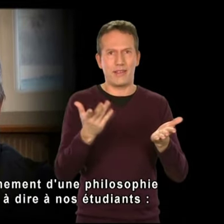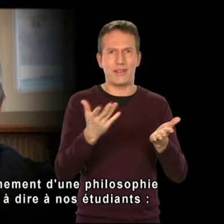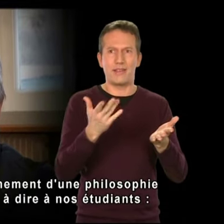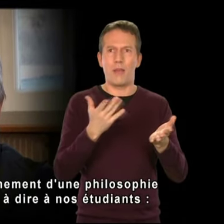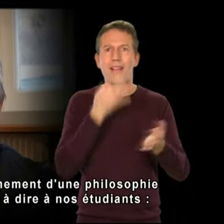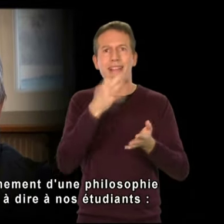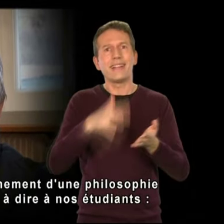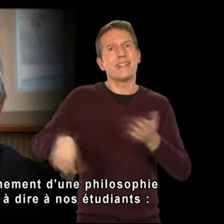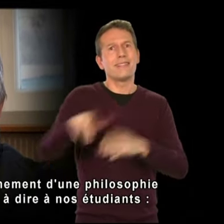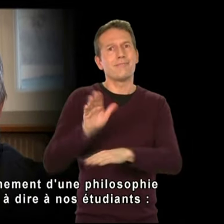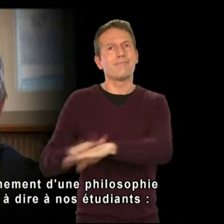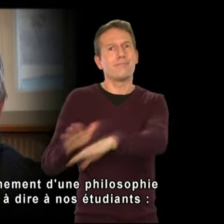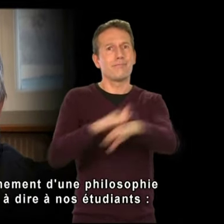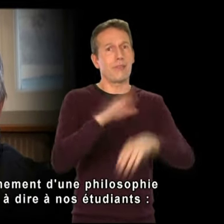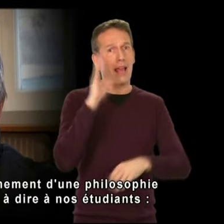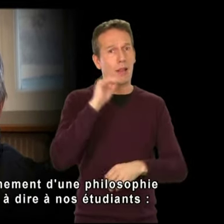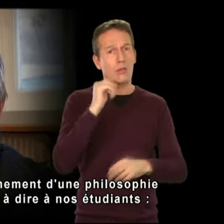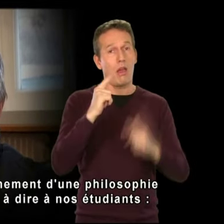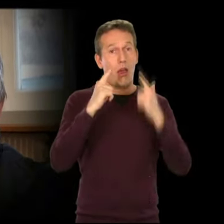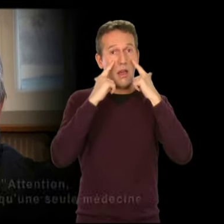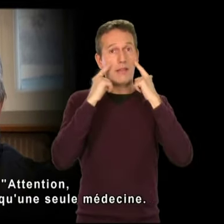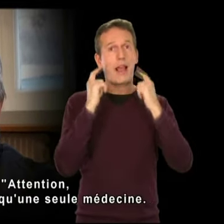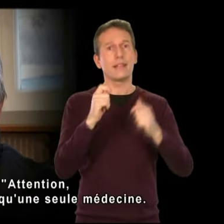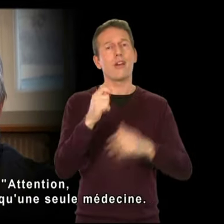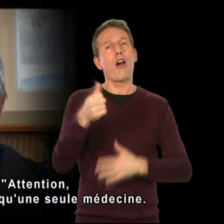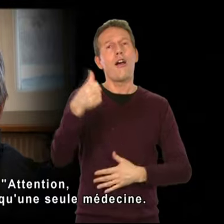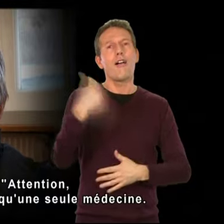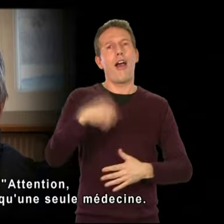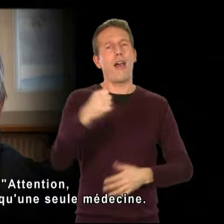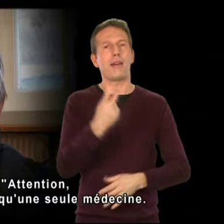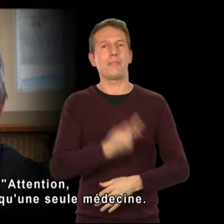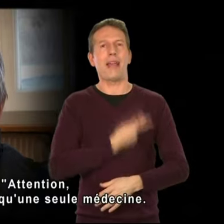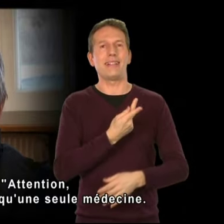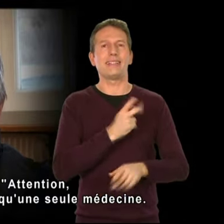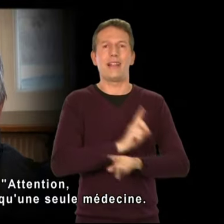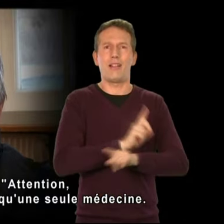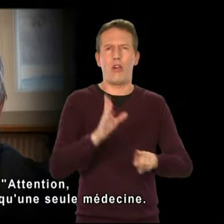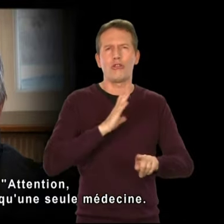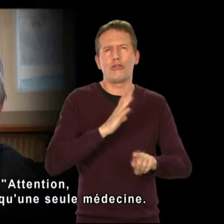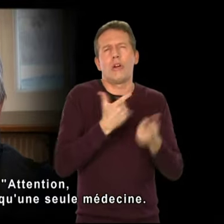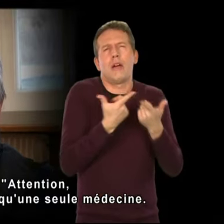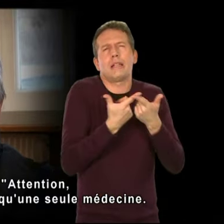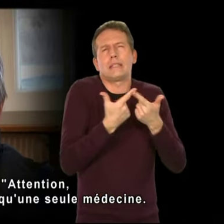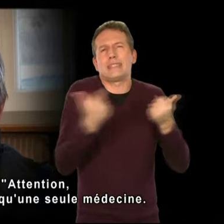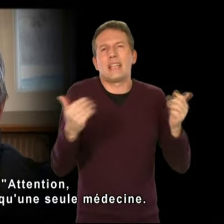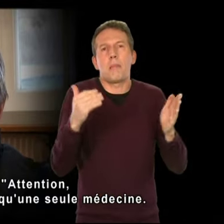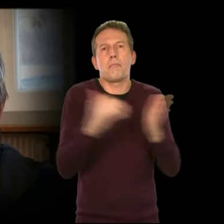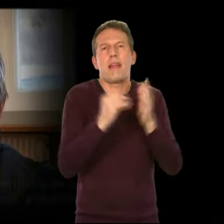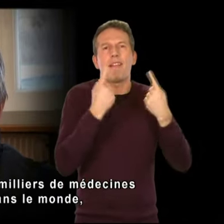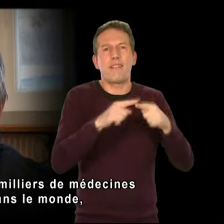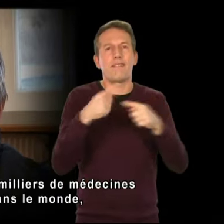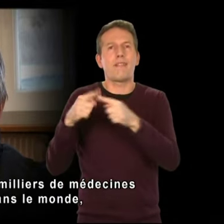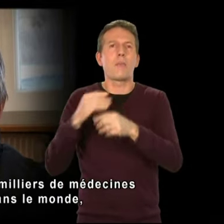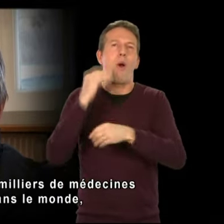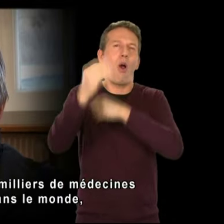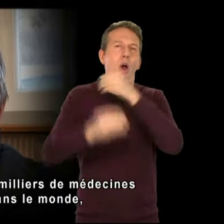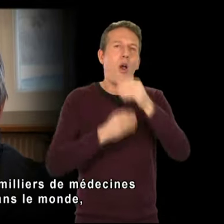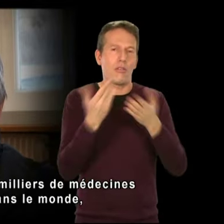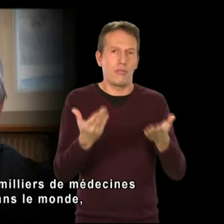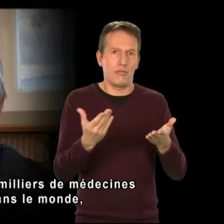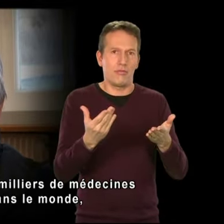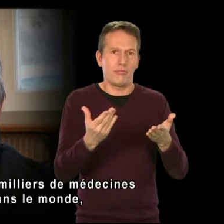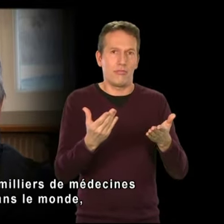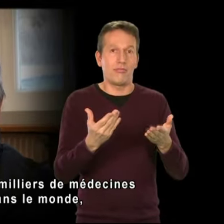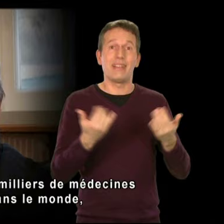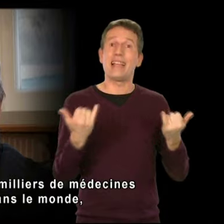d'une philosophie qui consiste à dire à nos étudiants « Attention, il n'y a pas qu'une seule médecine. Il y a des milliers